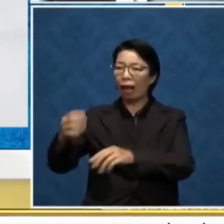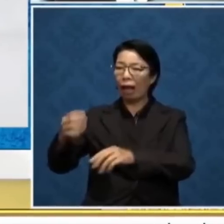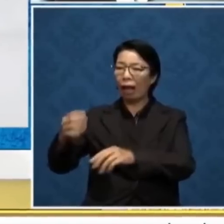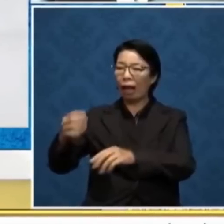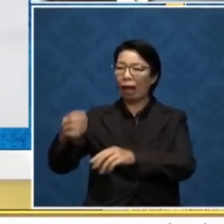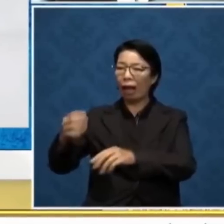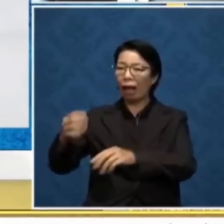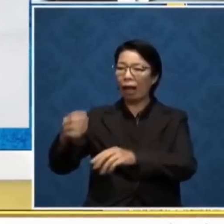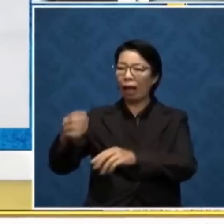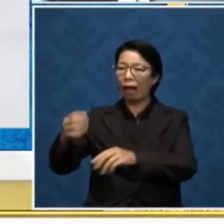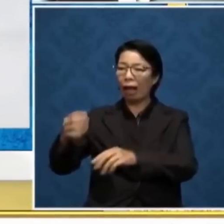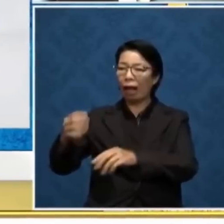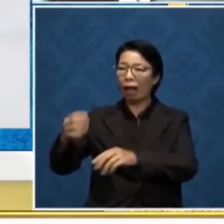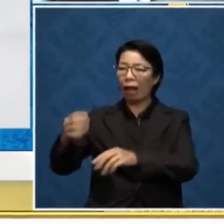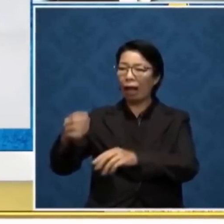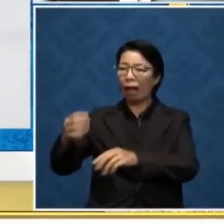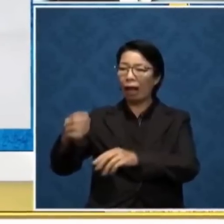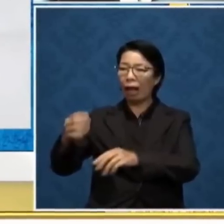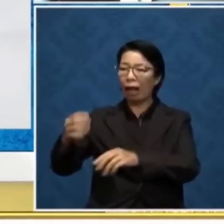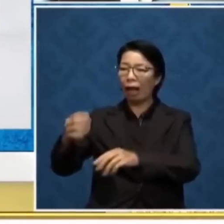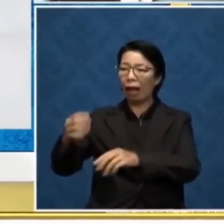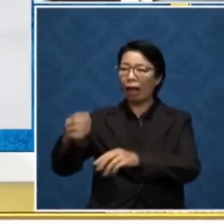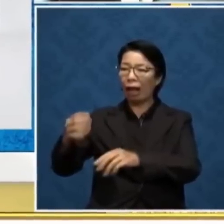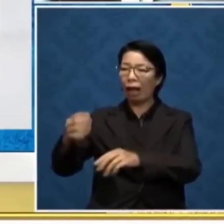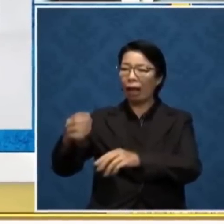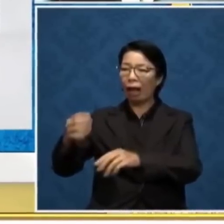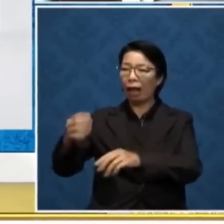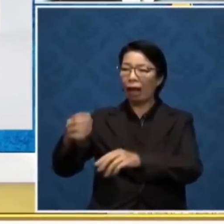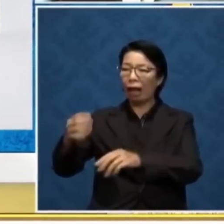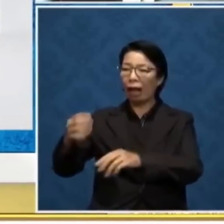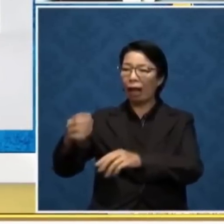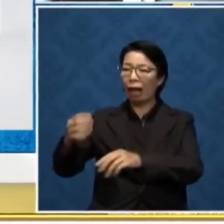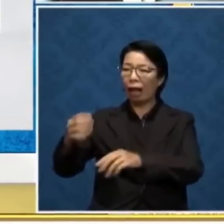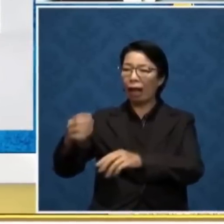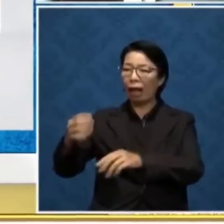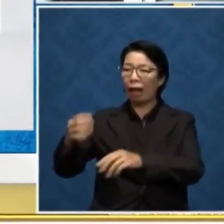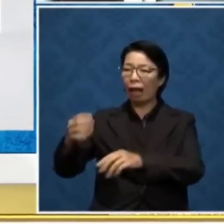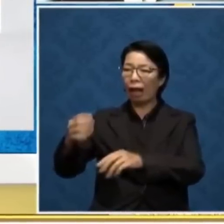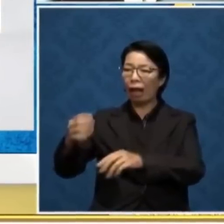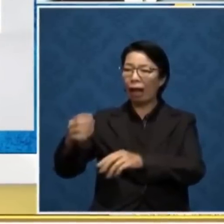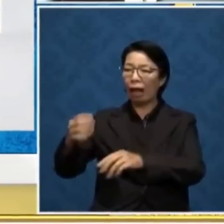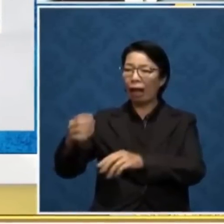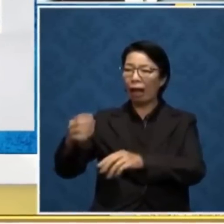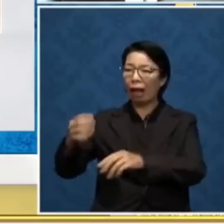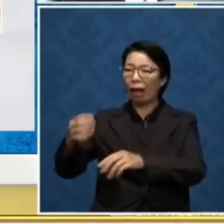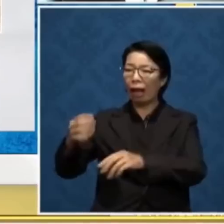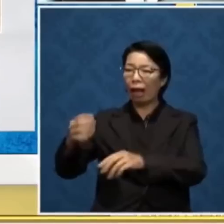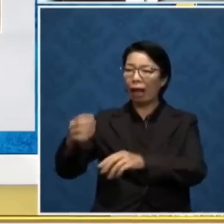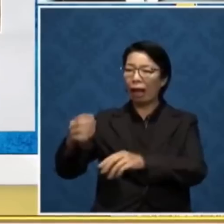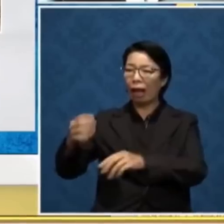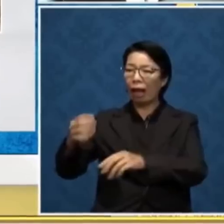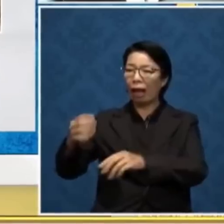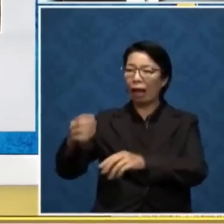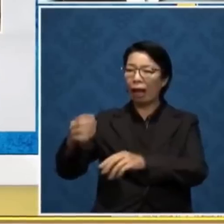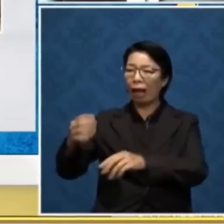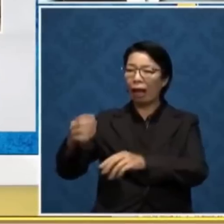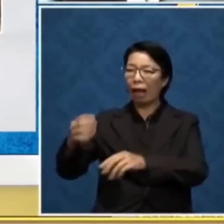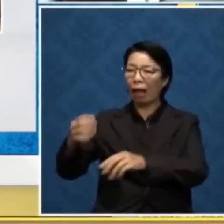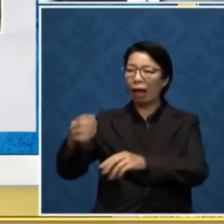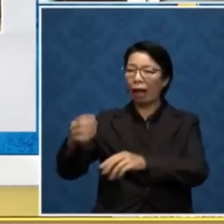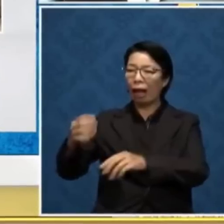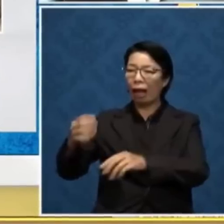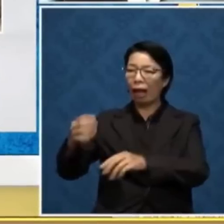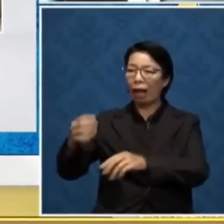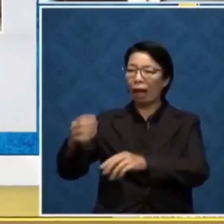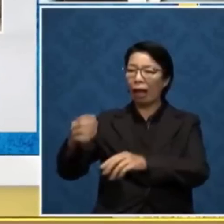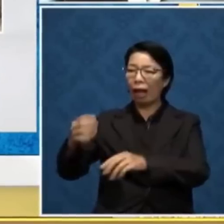โรงไฟฟ้ามากกว่า10กิโลเมตรค่ะนี่จึงเป็นการที่แสดงถึงเจตนาในการที่จะกีดกันแล้วไม่ให้